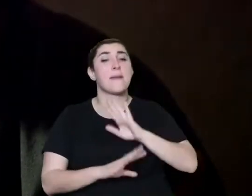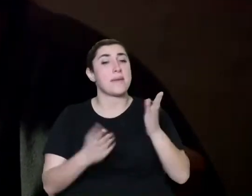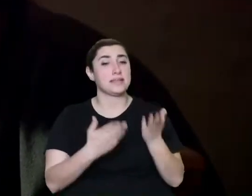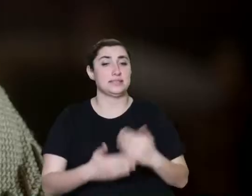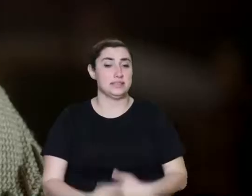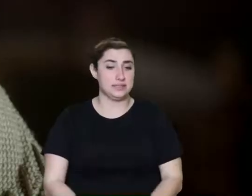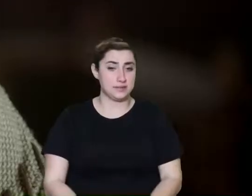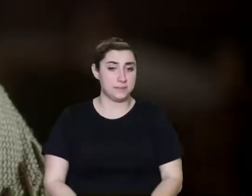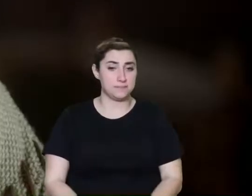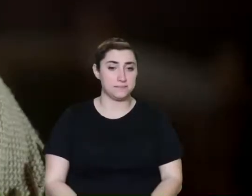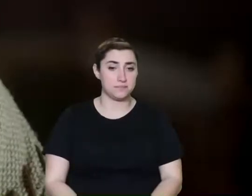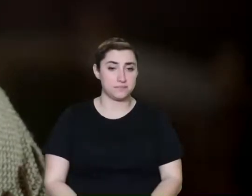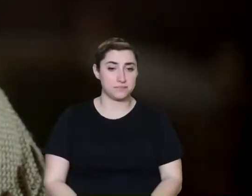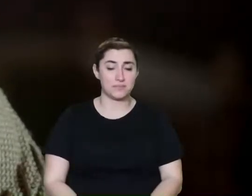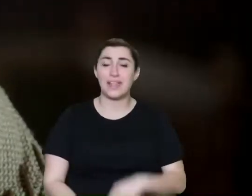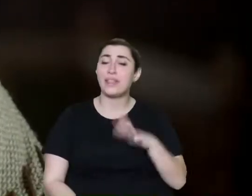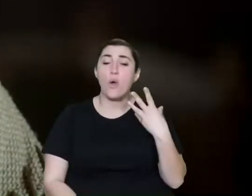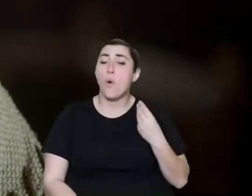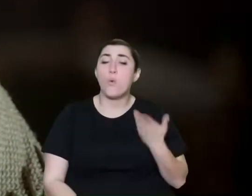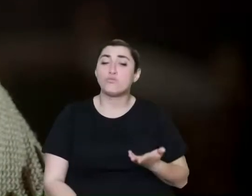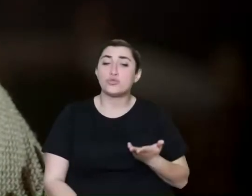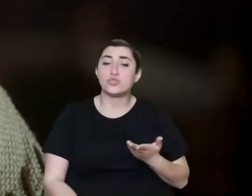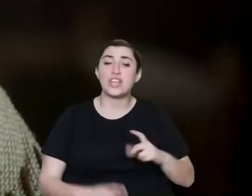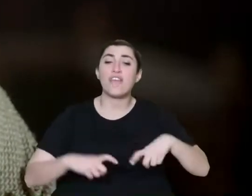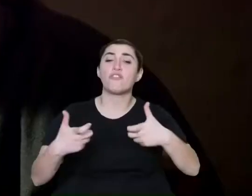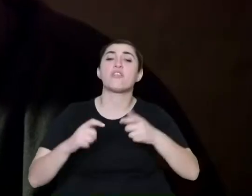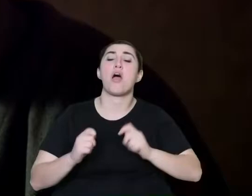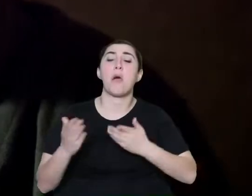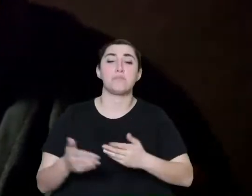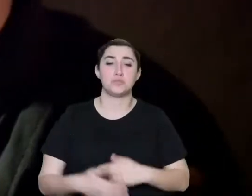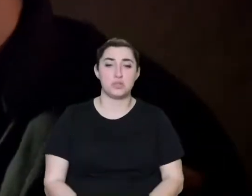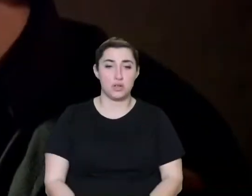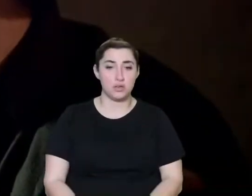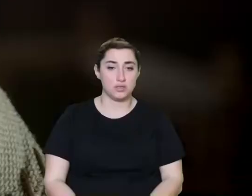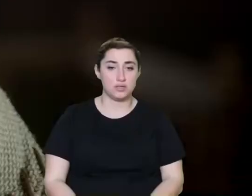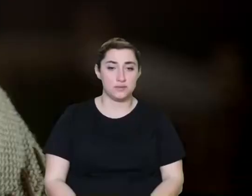bana. Her neyse iftiradır.